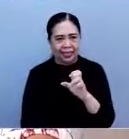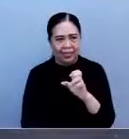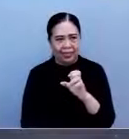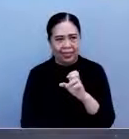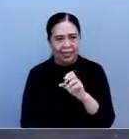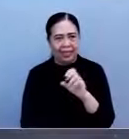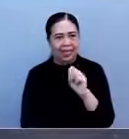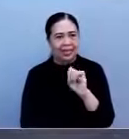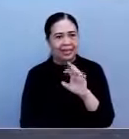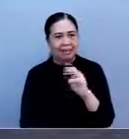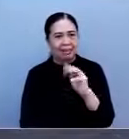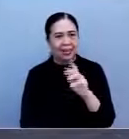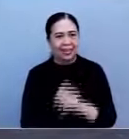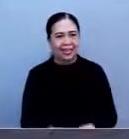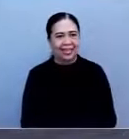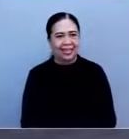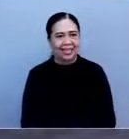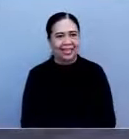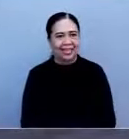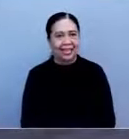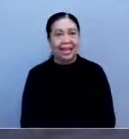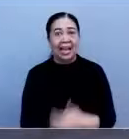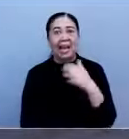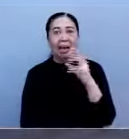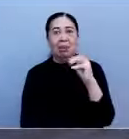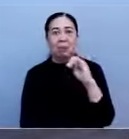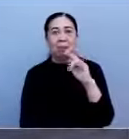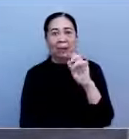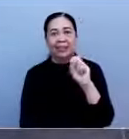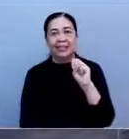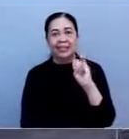Mike? Parang gusto niya maging Sir Mike